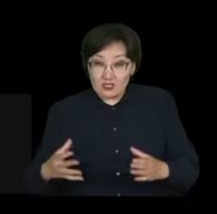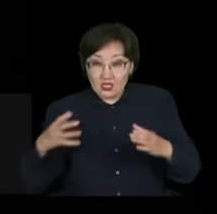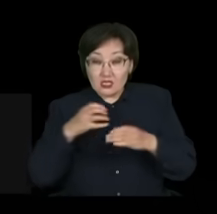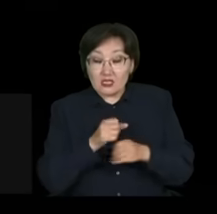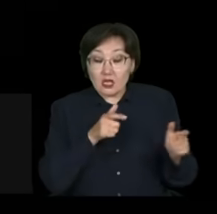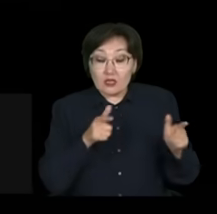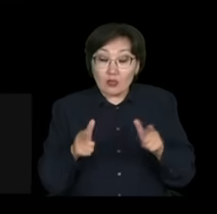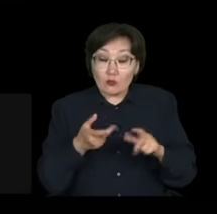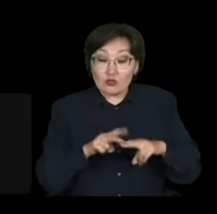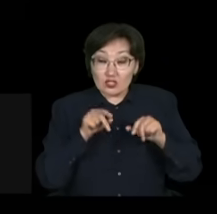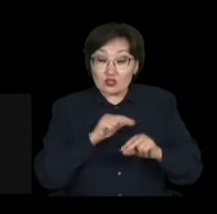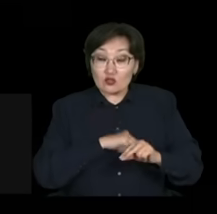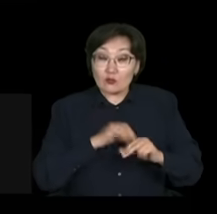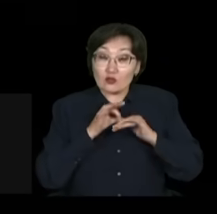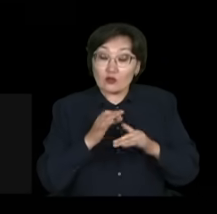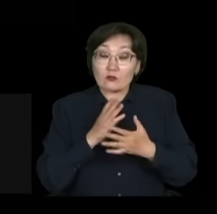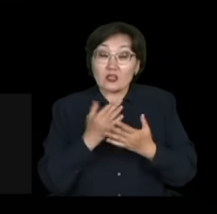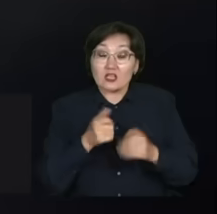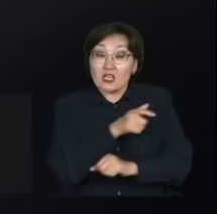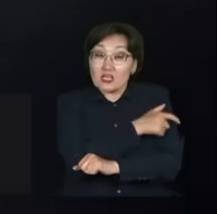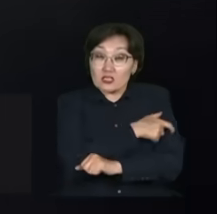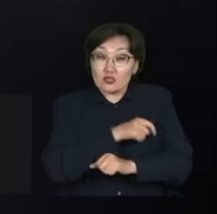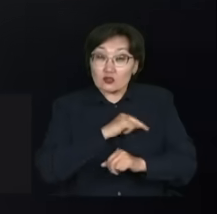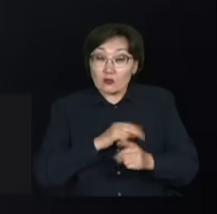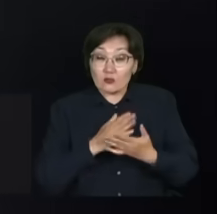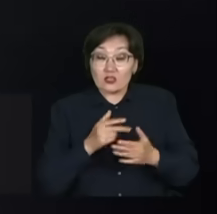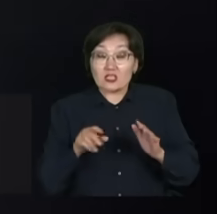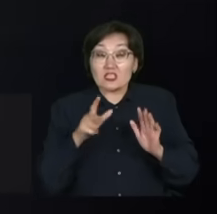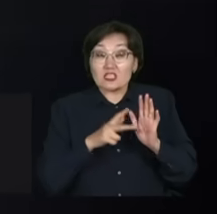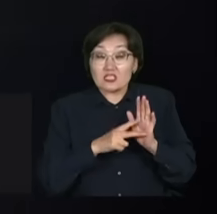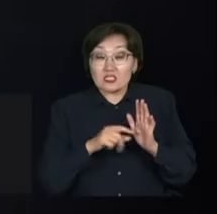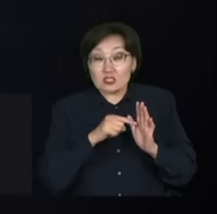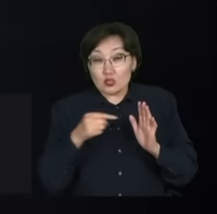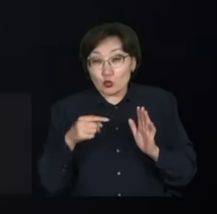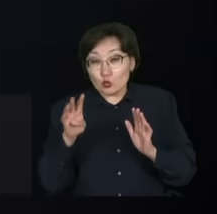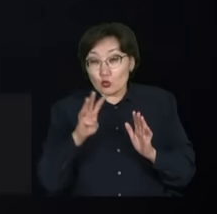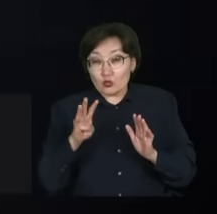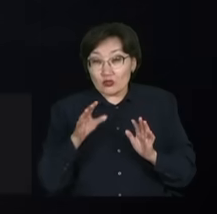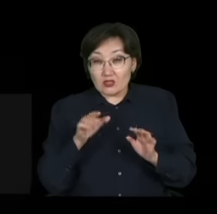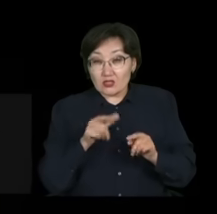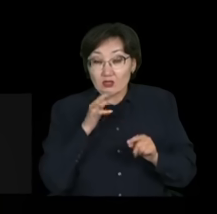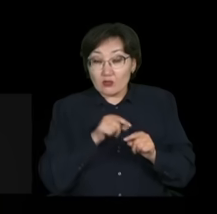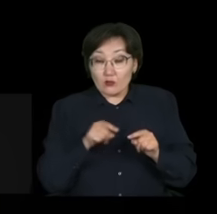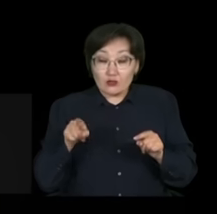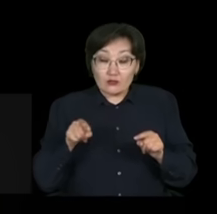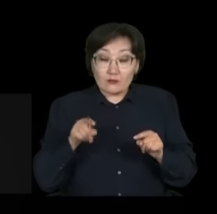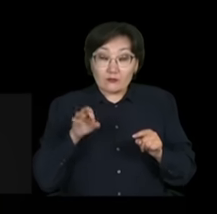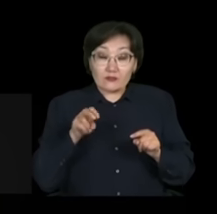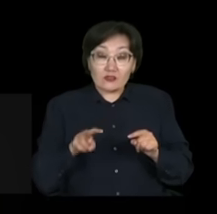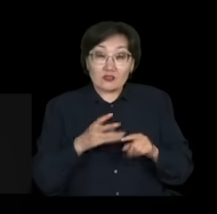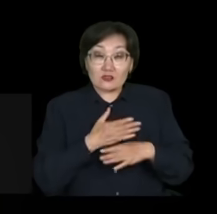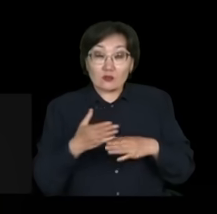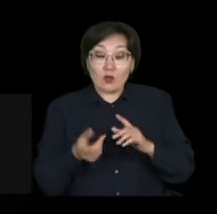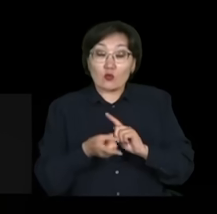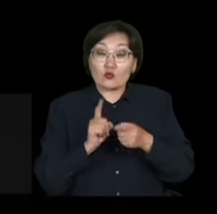жатырық. Бүгін қазіргі кезде кезекшілікте жүрміз. 8-ден 4-ке дейін деп, енді сол одан кейін